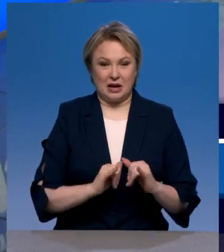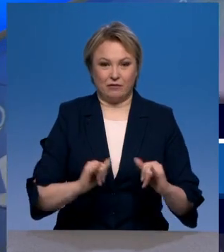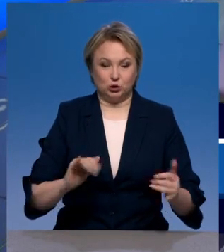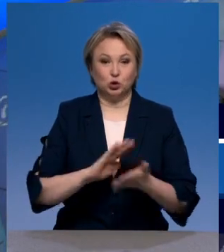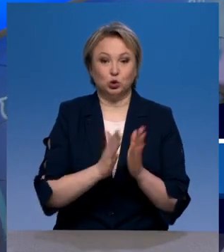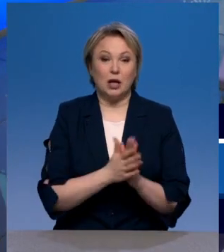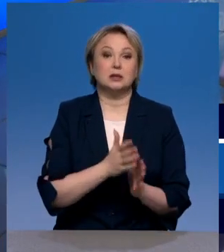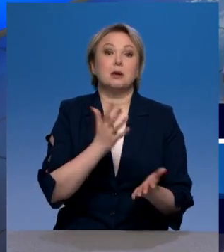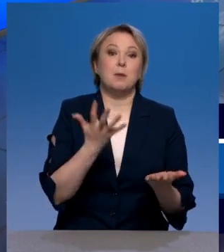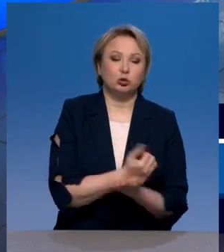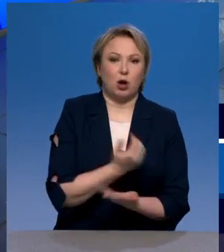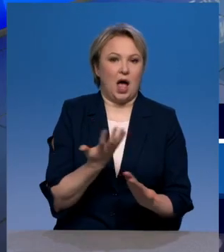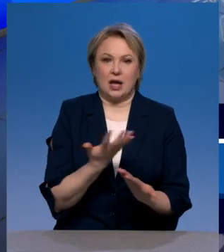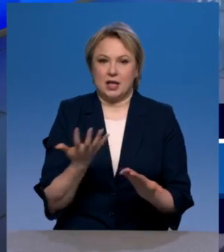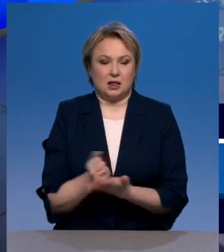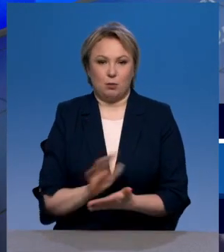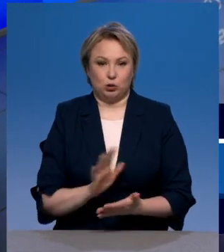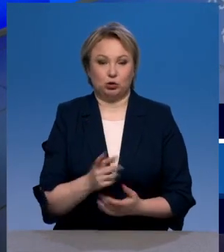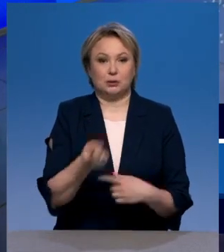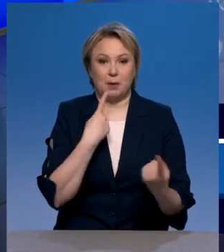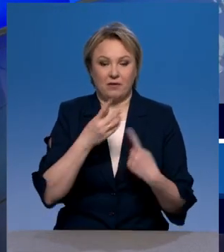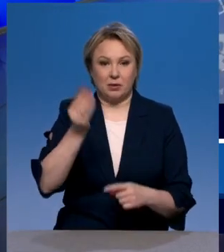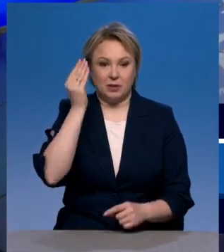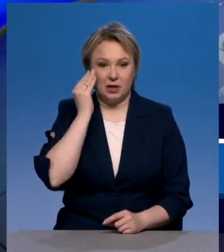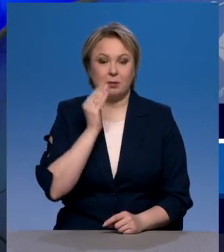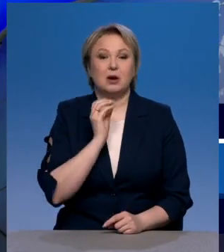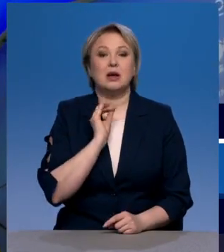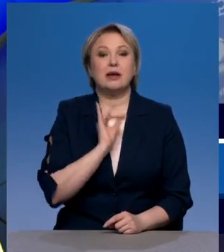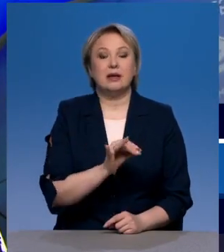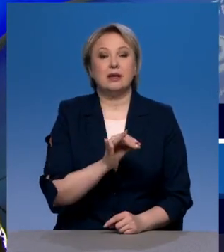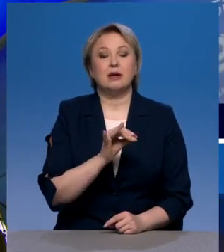предложениях правительства и об идеях в Госдуме. Не переключайтесь.